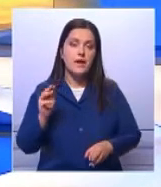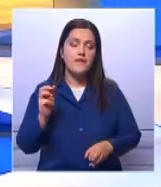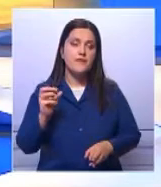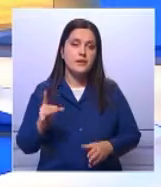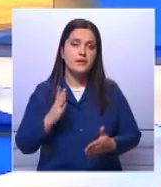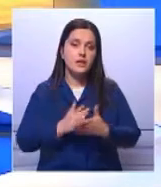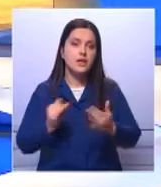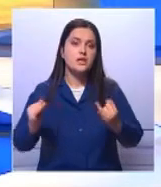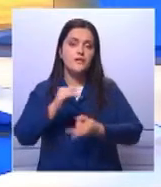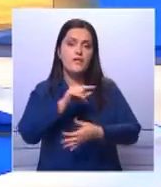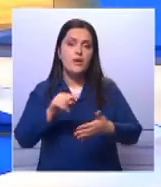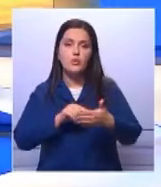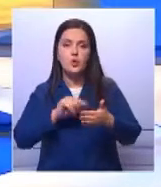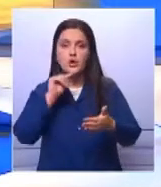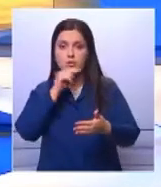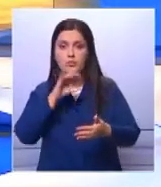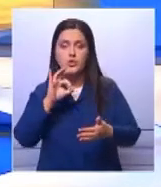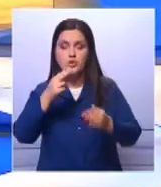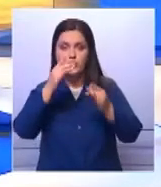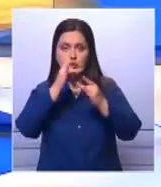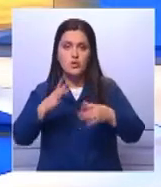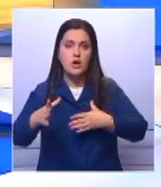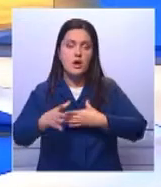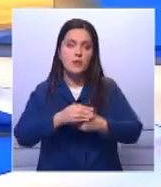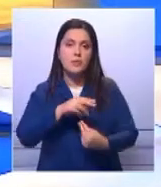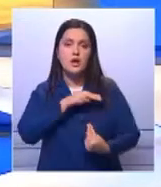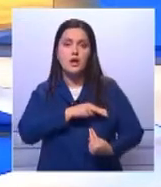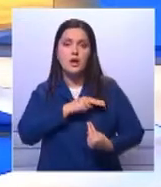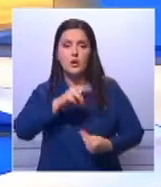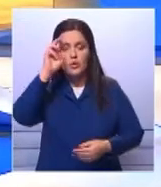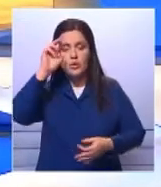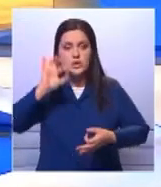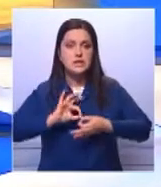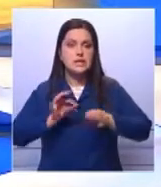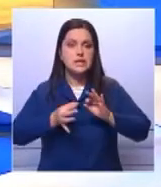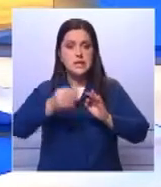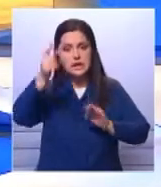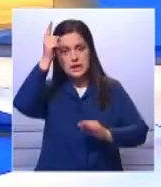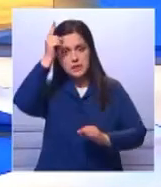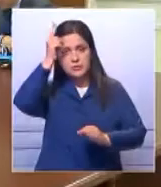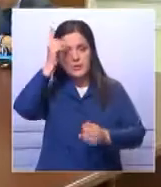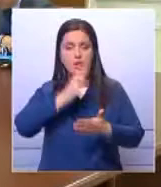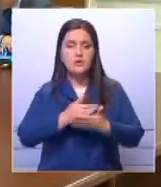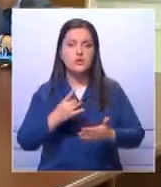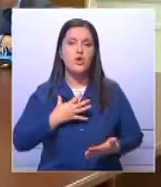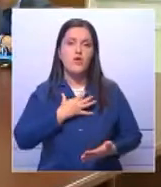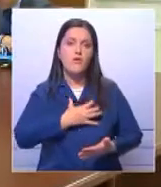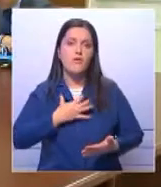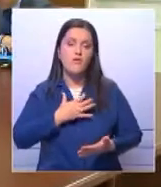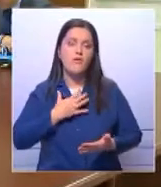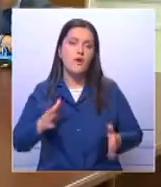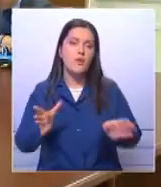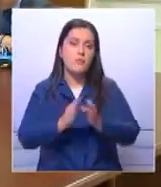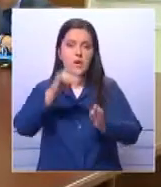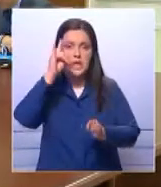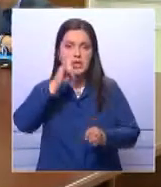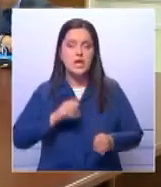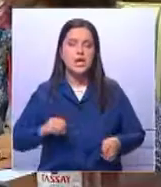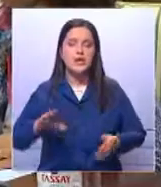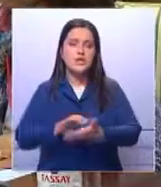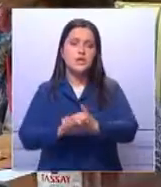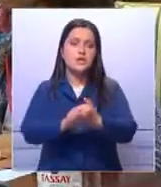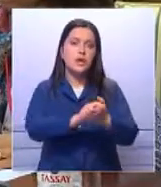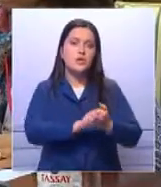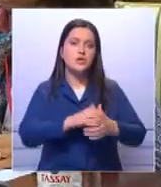обсудили вопросы экономического и социально-культурного партнерства. Как отметила госсекретарь, Германия является ключевым партнером Казахстана в